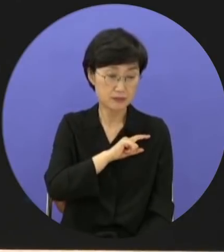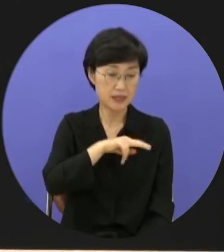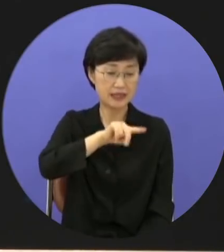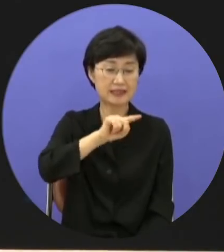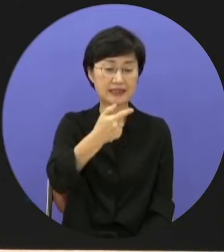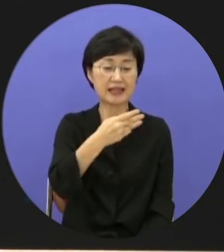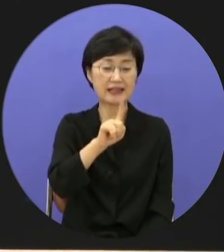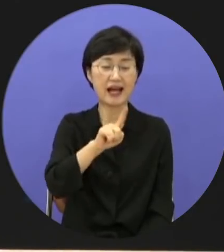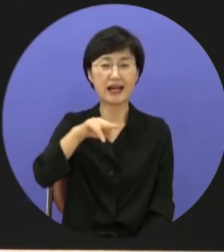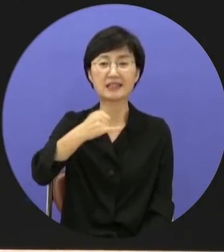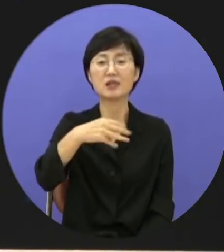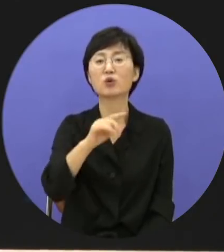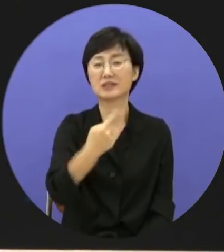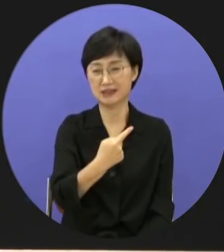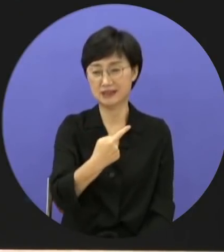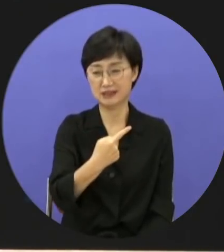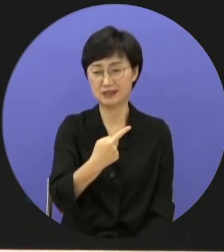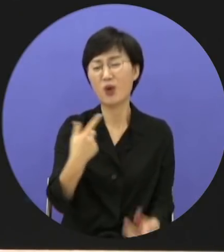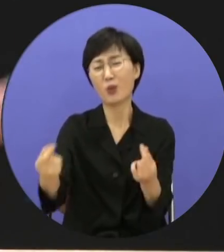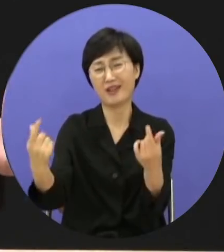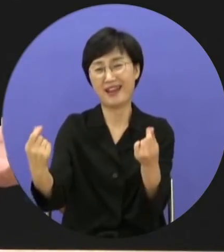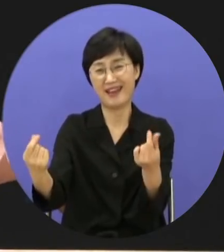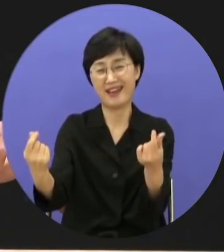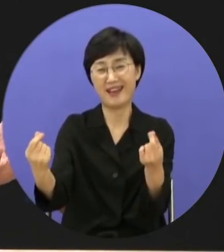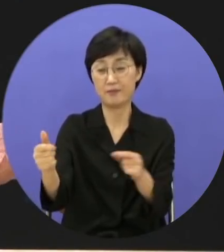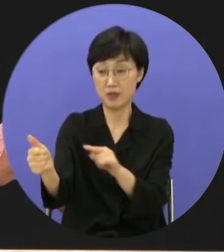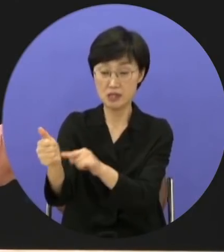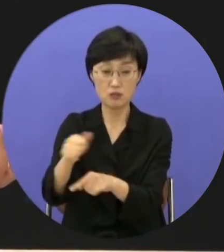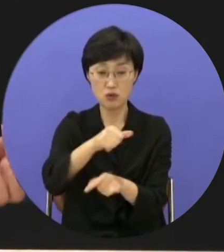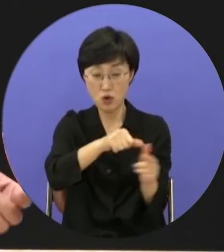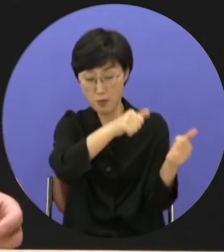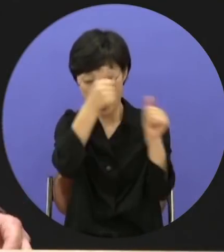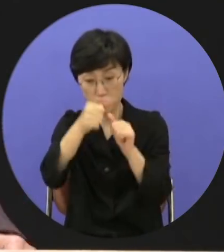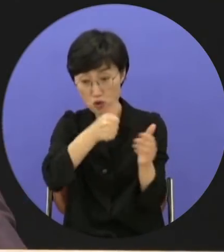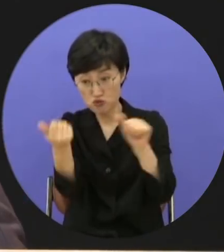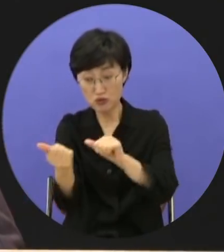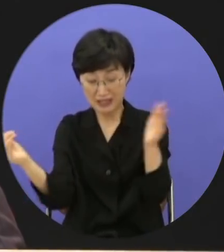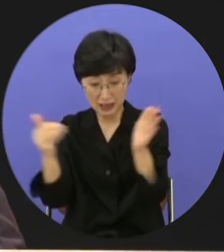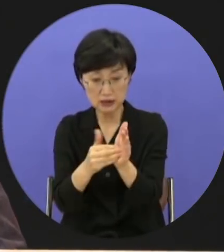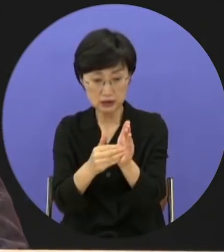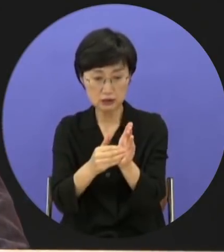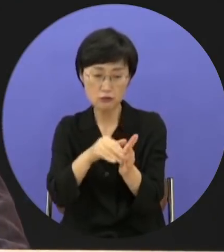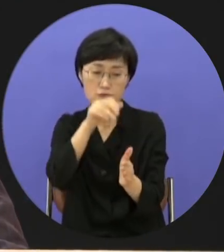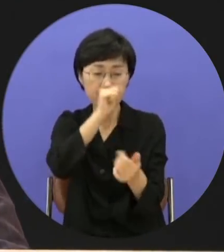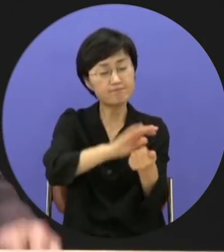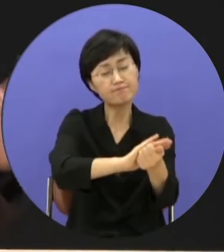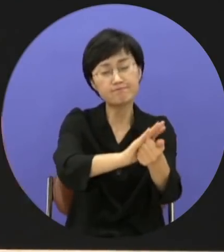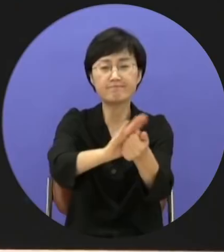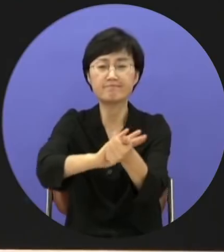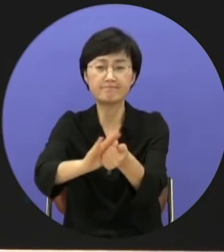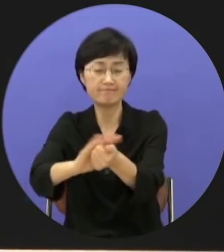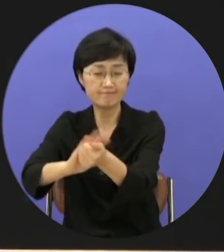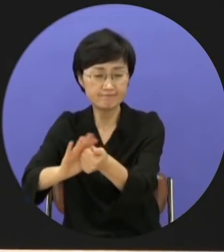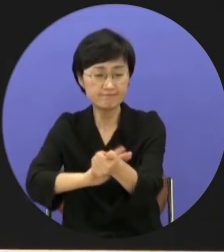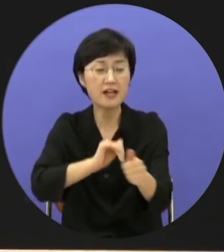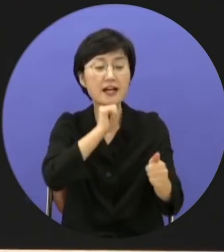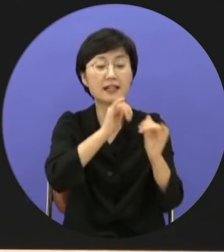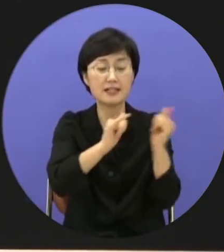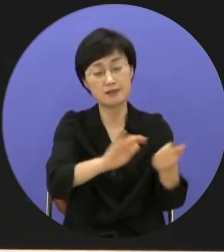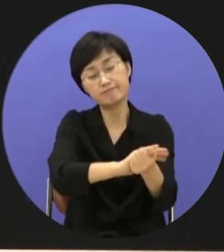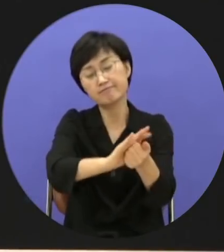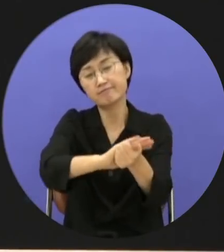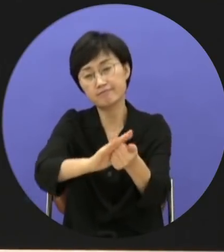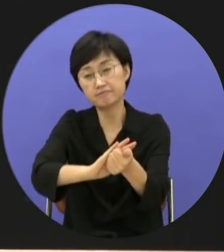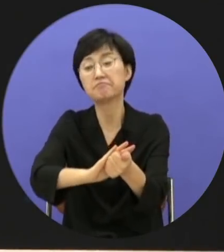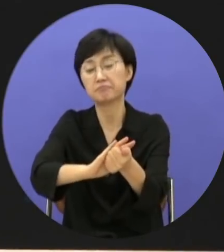He continued to carry out these meritorious deeds. 이분 죽을 거 아니에요. And there would come a time when he dies, right? 죽으니까 계속해서